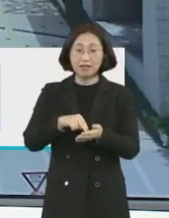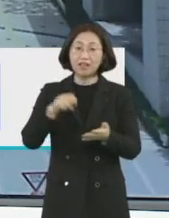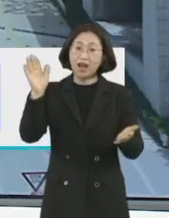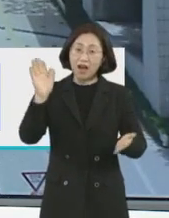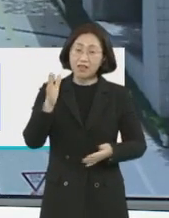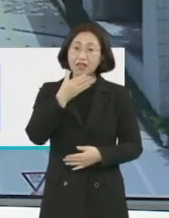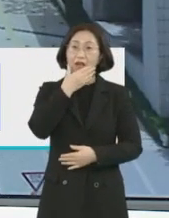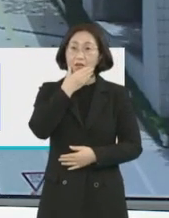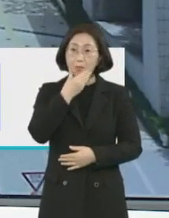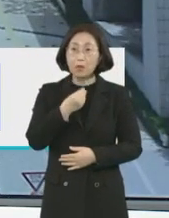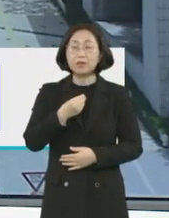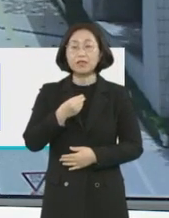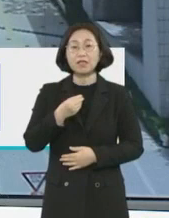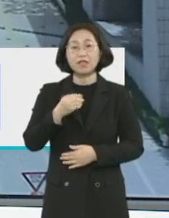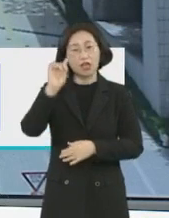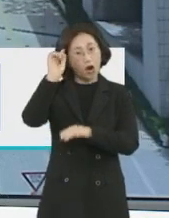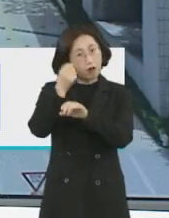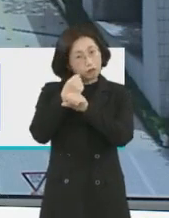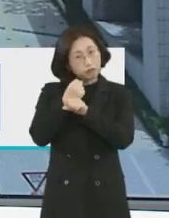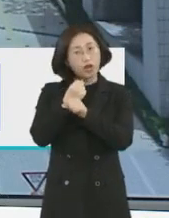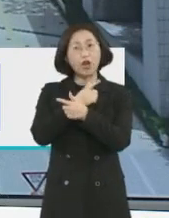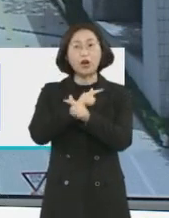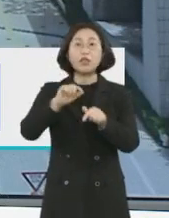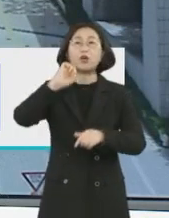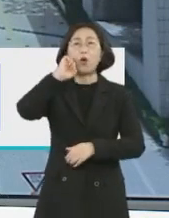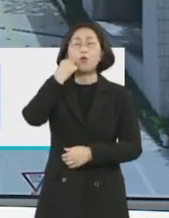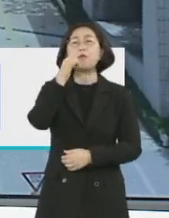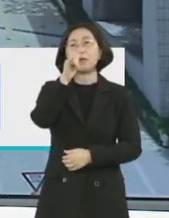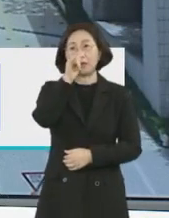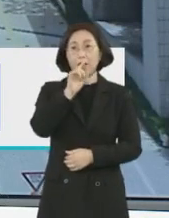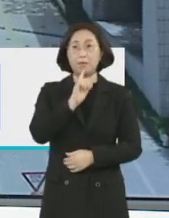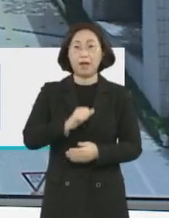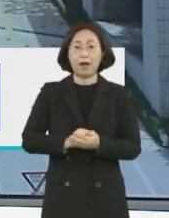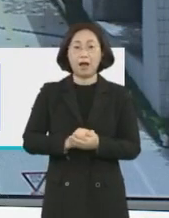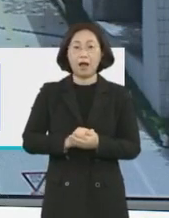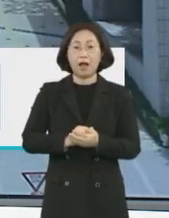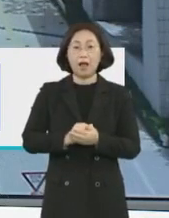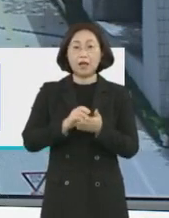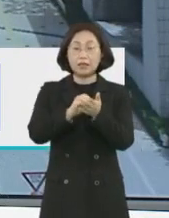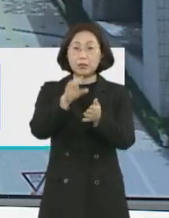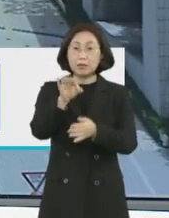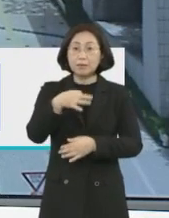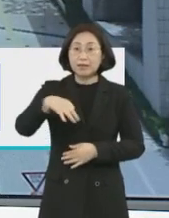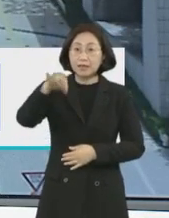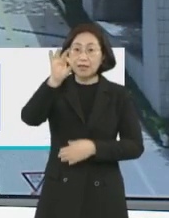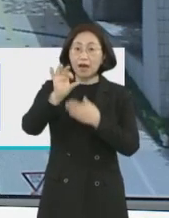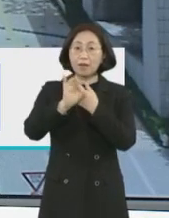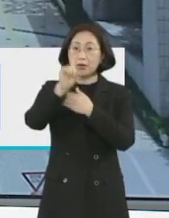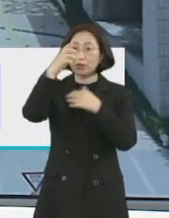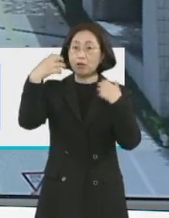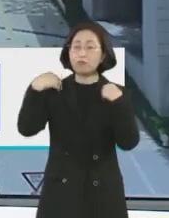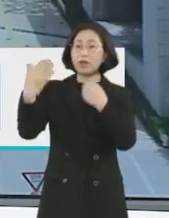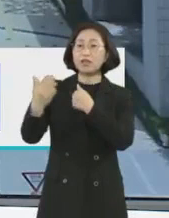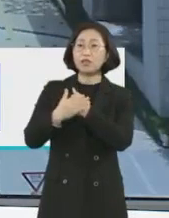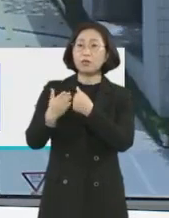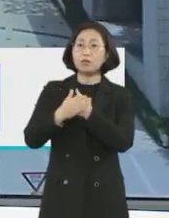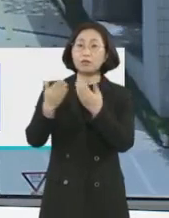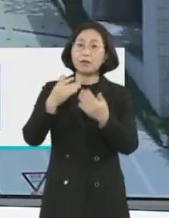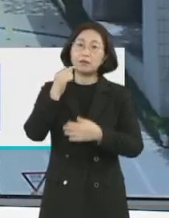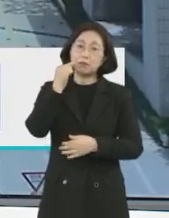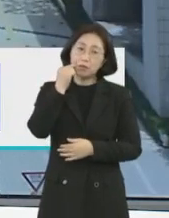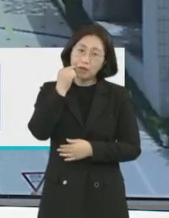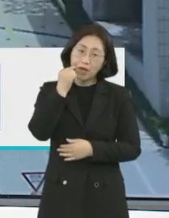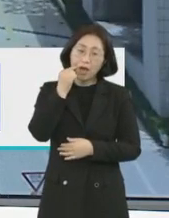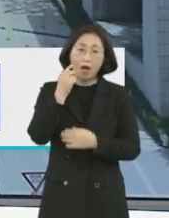복지나 연구기능 위축의 어려움도 주장하고 있는데요. 등록금을 인상하면 정부 재정 지원 대상에서도 제외될 수 있어